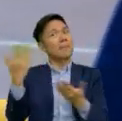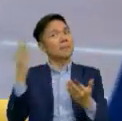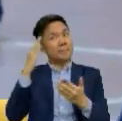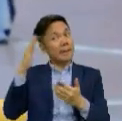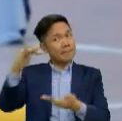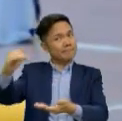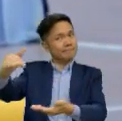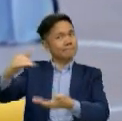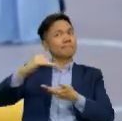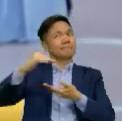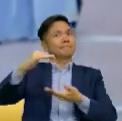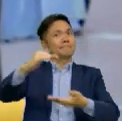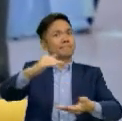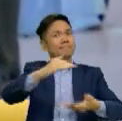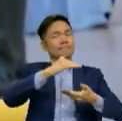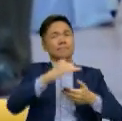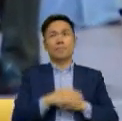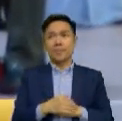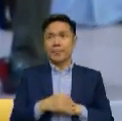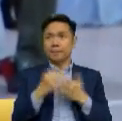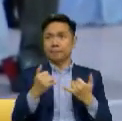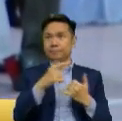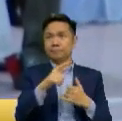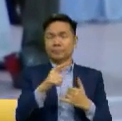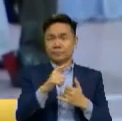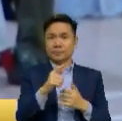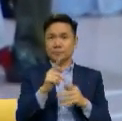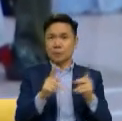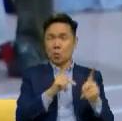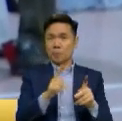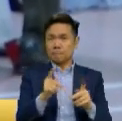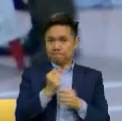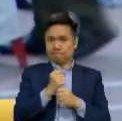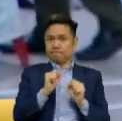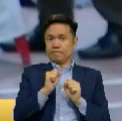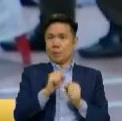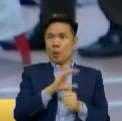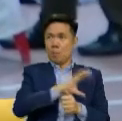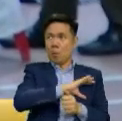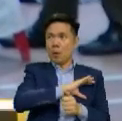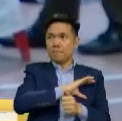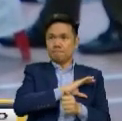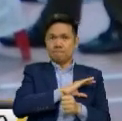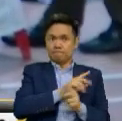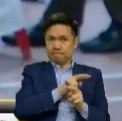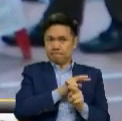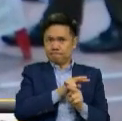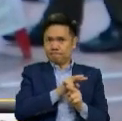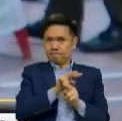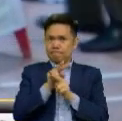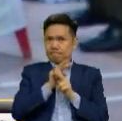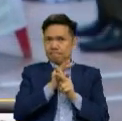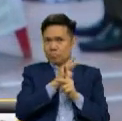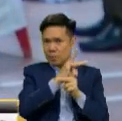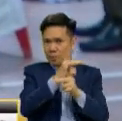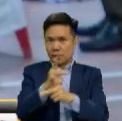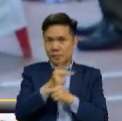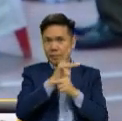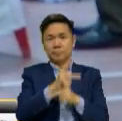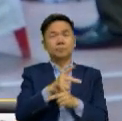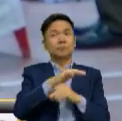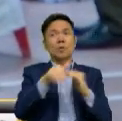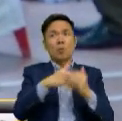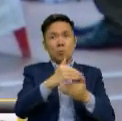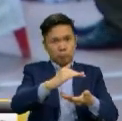masa dan ketika ini juga kelihatan anggota keselamatannya terdiri dari pada anggota polisi turut berkawal bagi memastikan proses